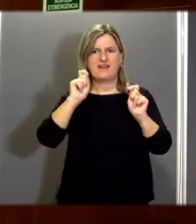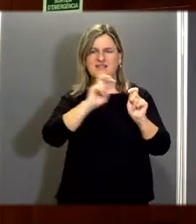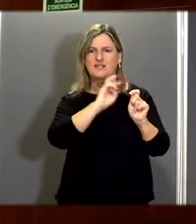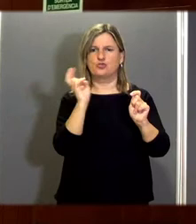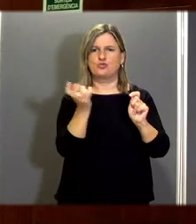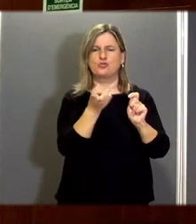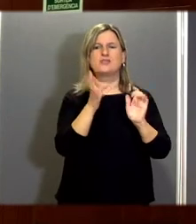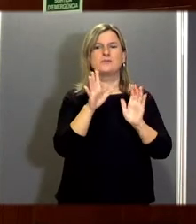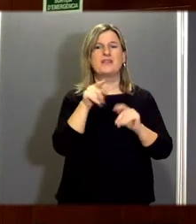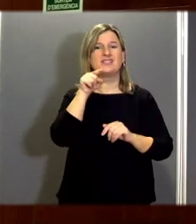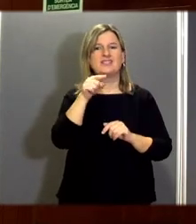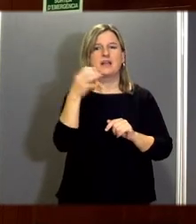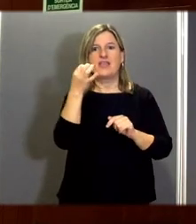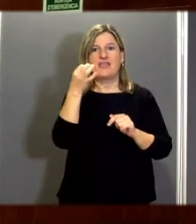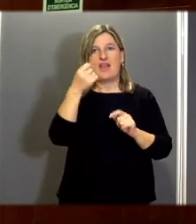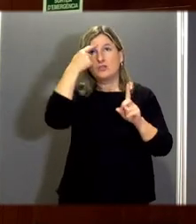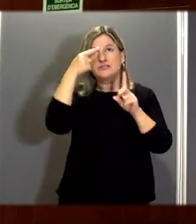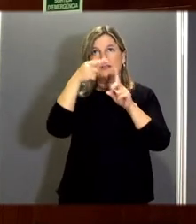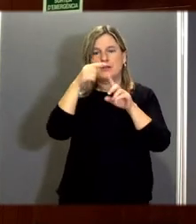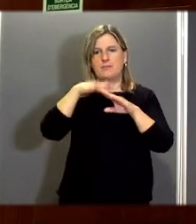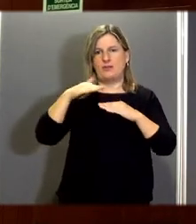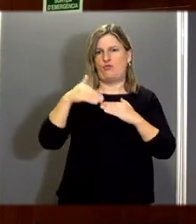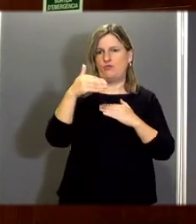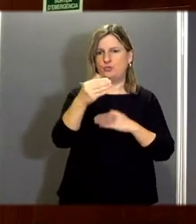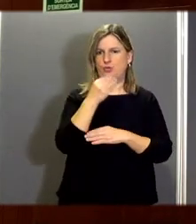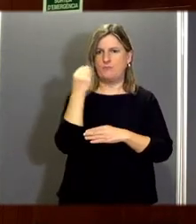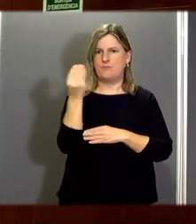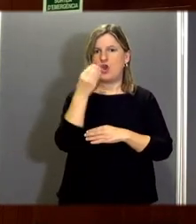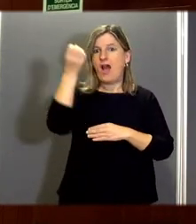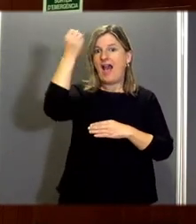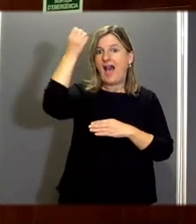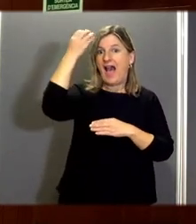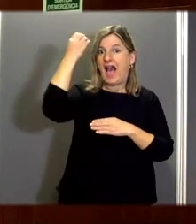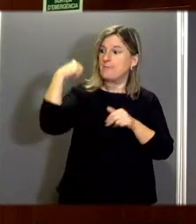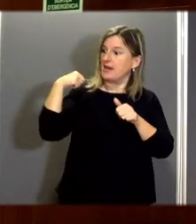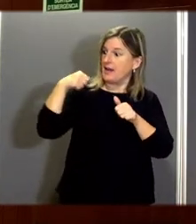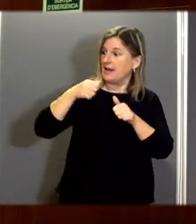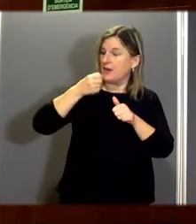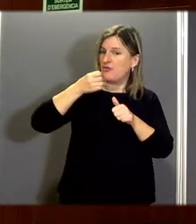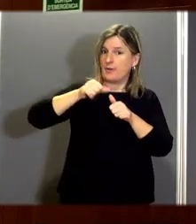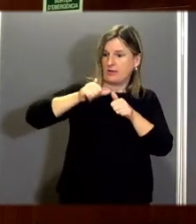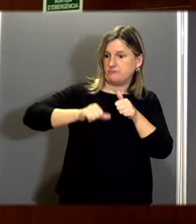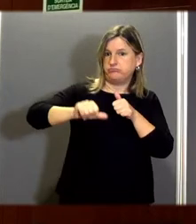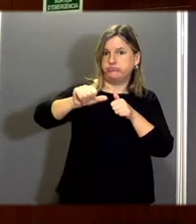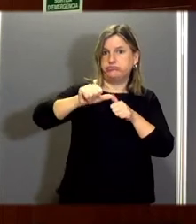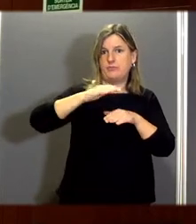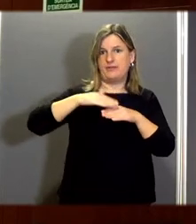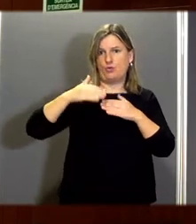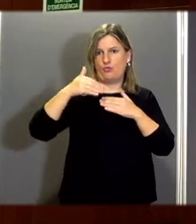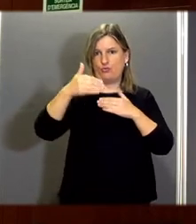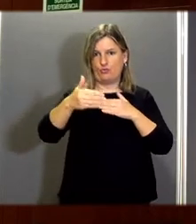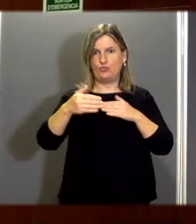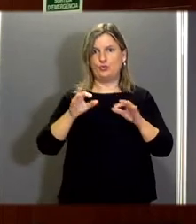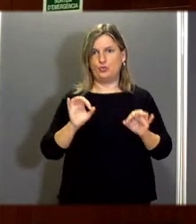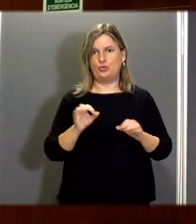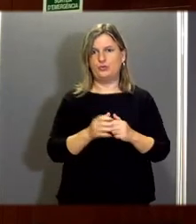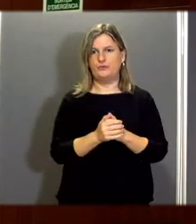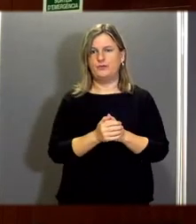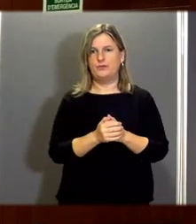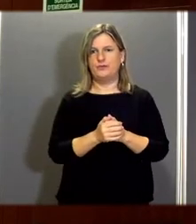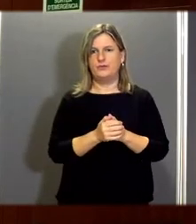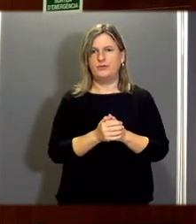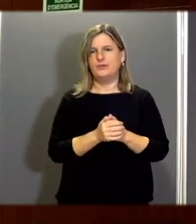tot això ho hem de posar al servei del futur. El que s'aprèn està molt bé, però ha de ser al servei del futur.